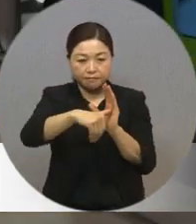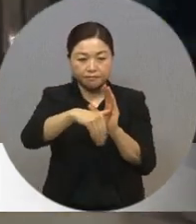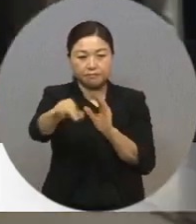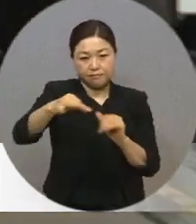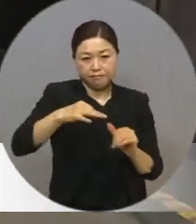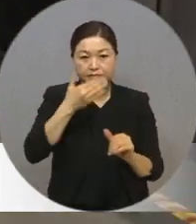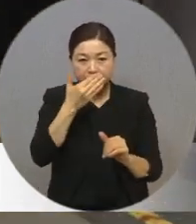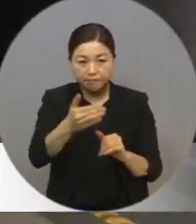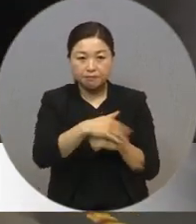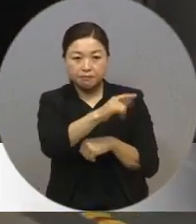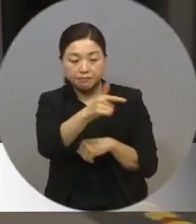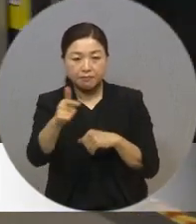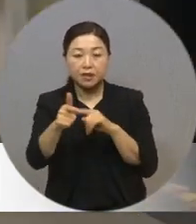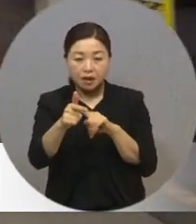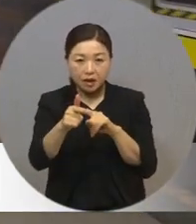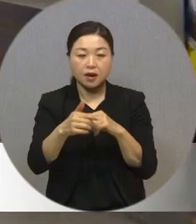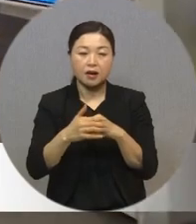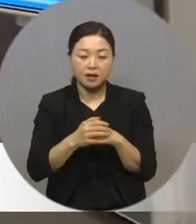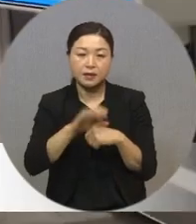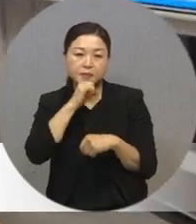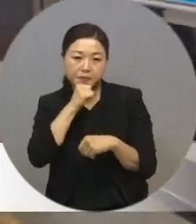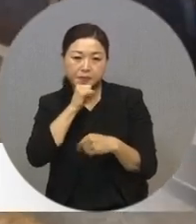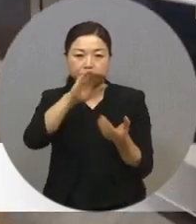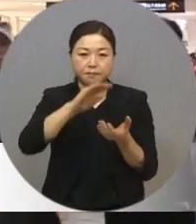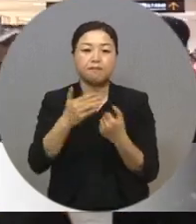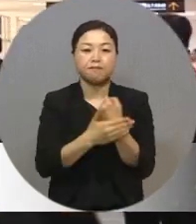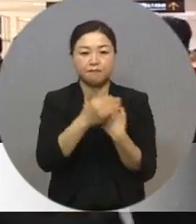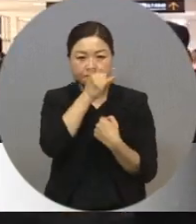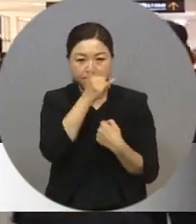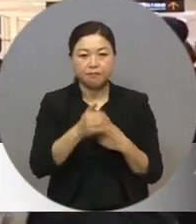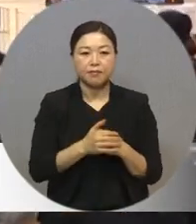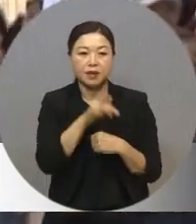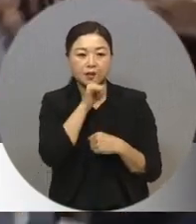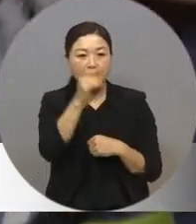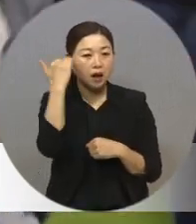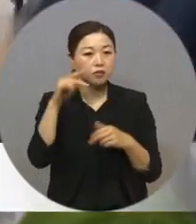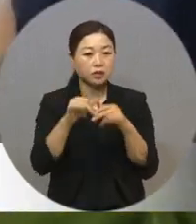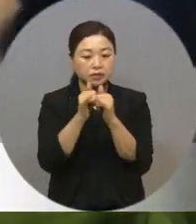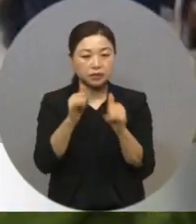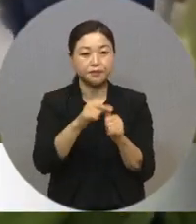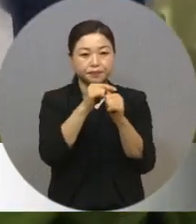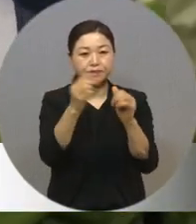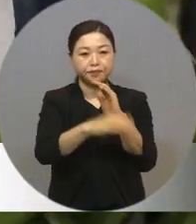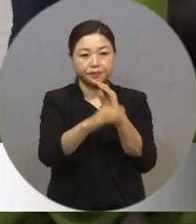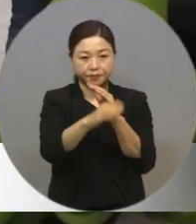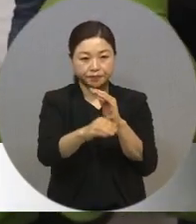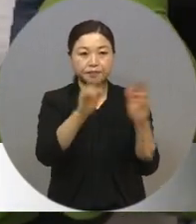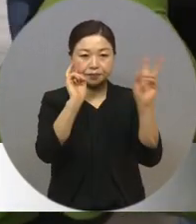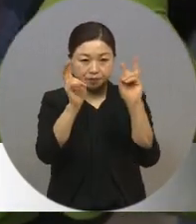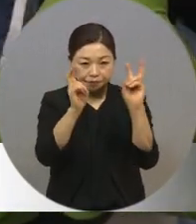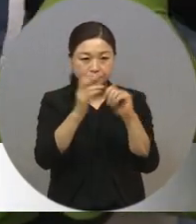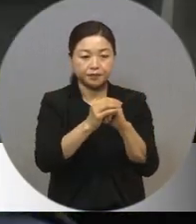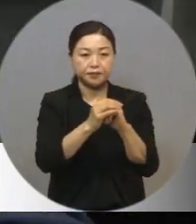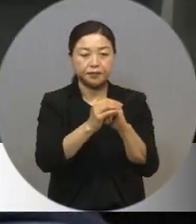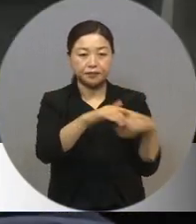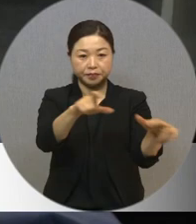한편 다양한 캐시백 혜택도 제공합니다. 신청은 한국장애인고용공단 지역본부